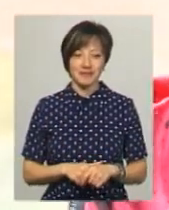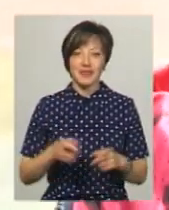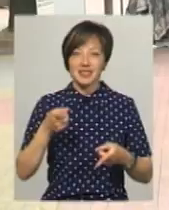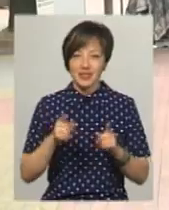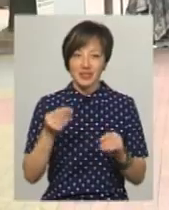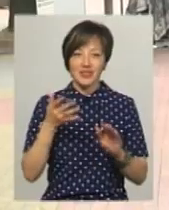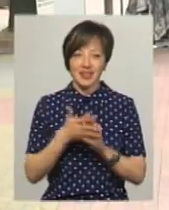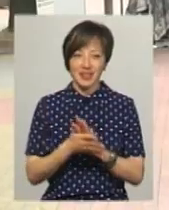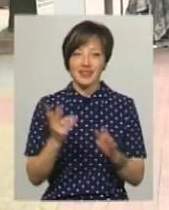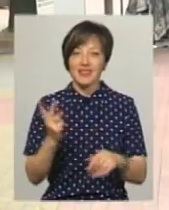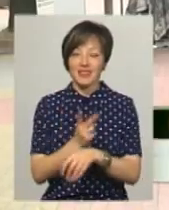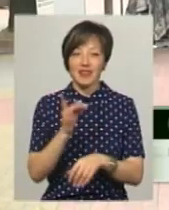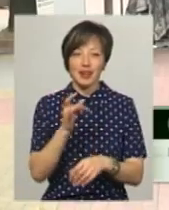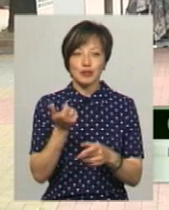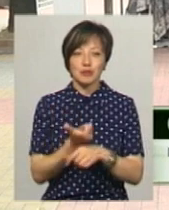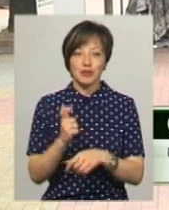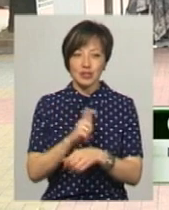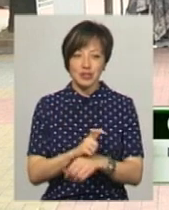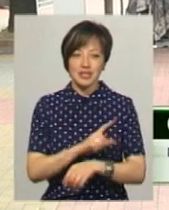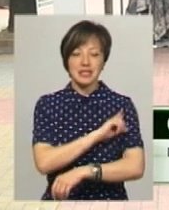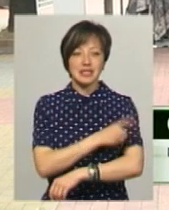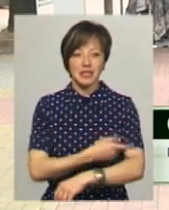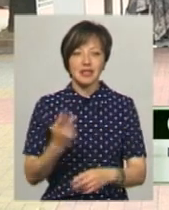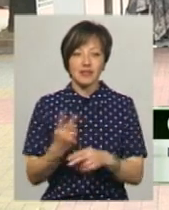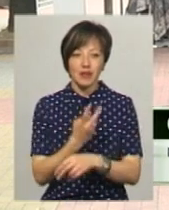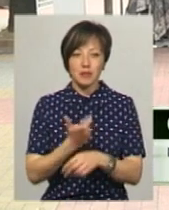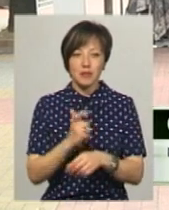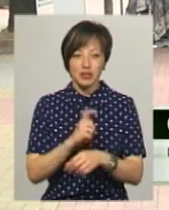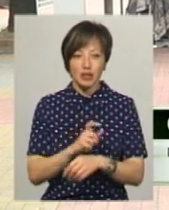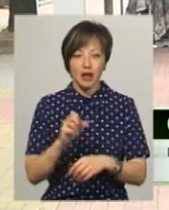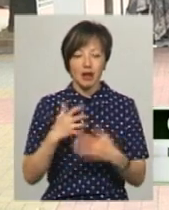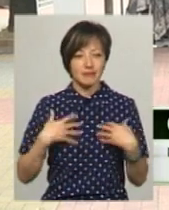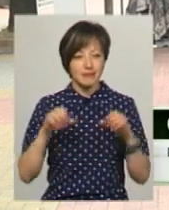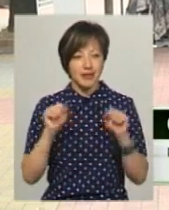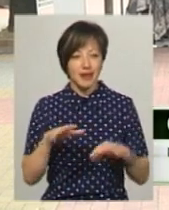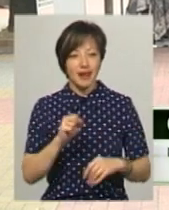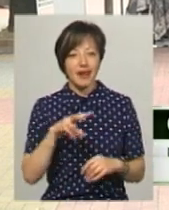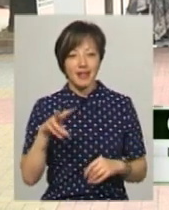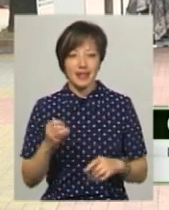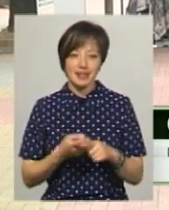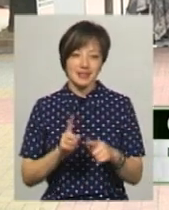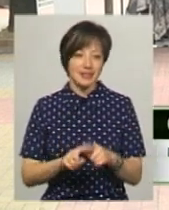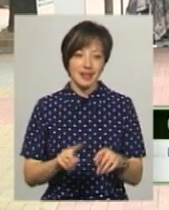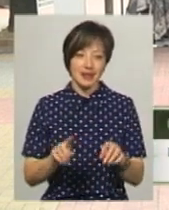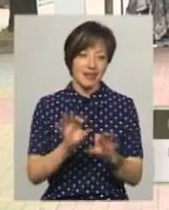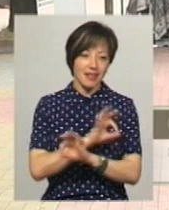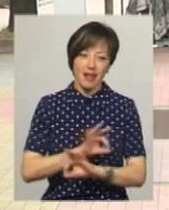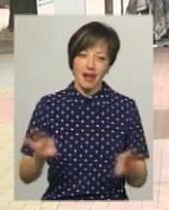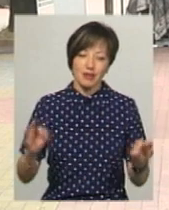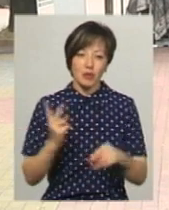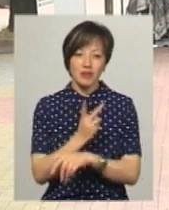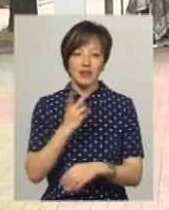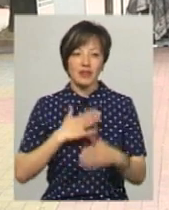витрати вдвічі більше, сил вдвічі більше йде. Але це класно, це